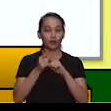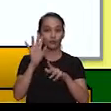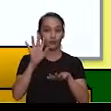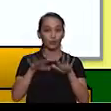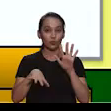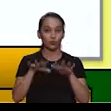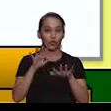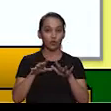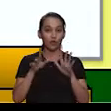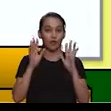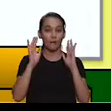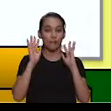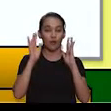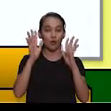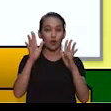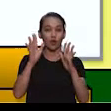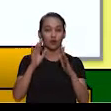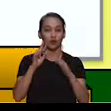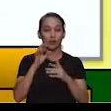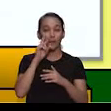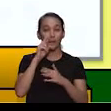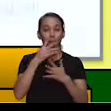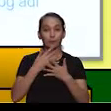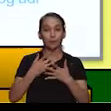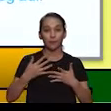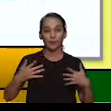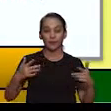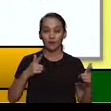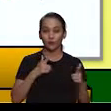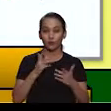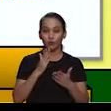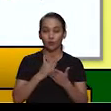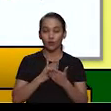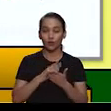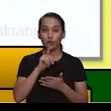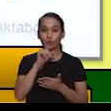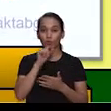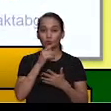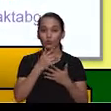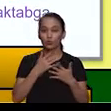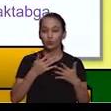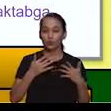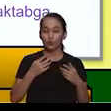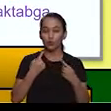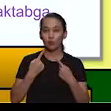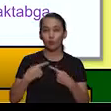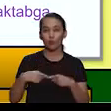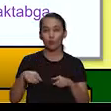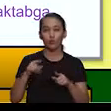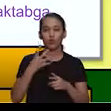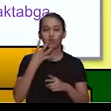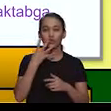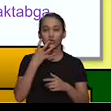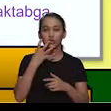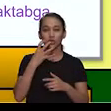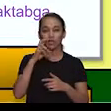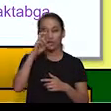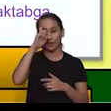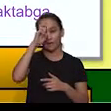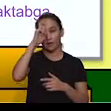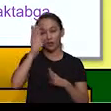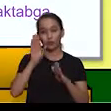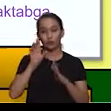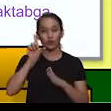pishadi. Qushlar issiq o'lkalarga uchib ketadi. Ko'p yomg'ir yog'adi.